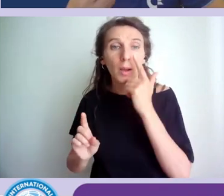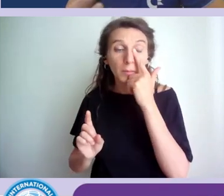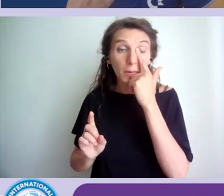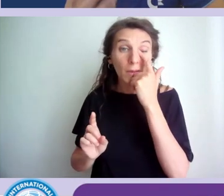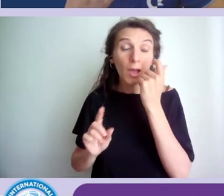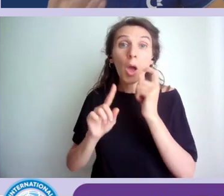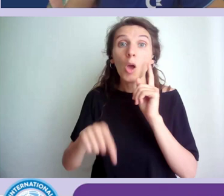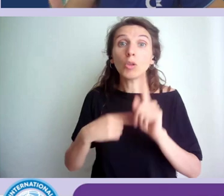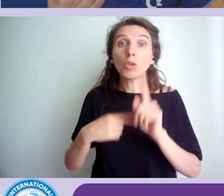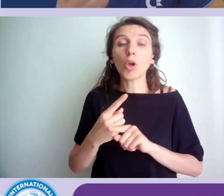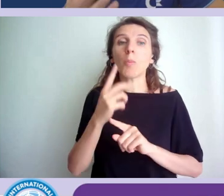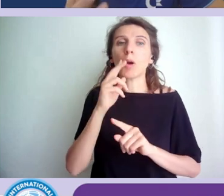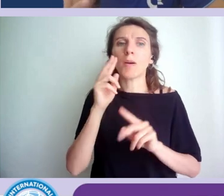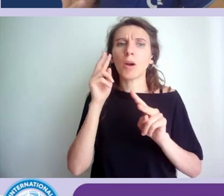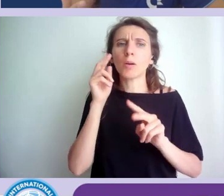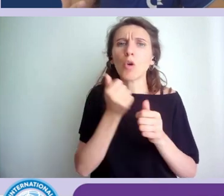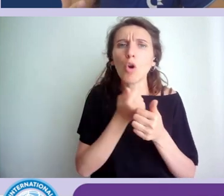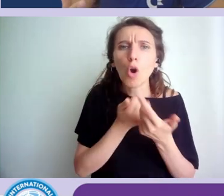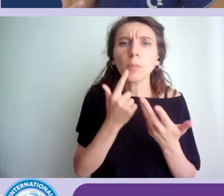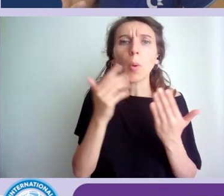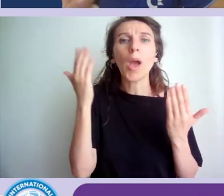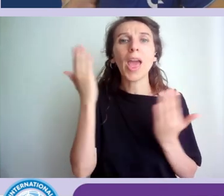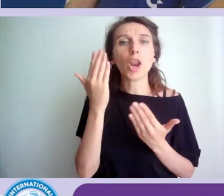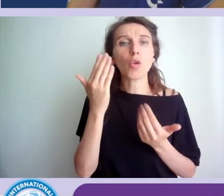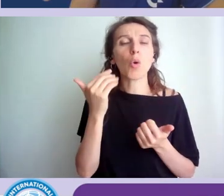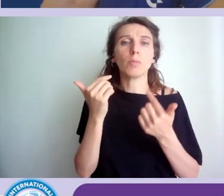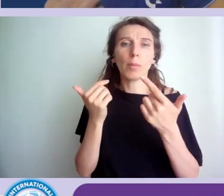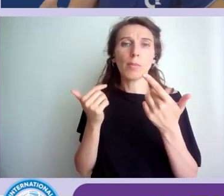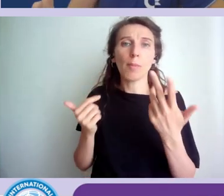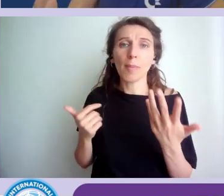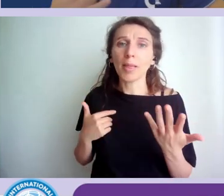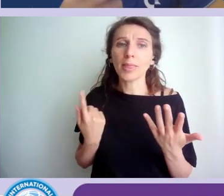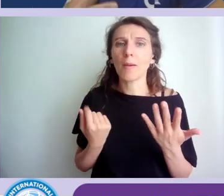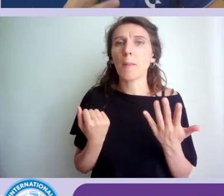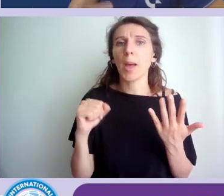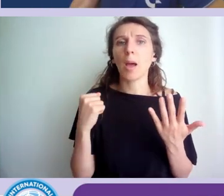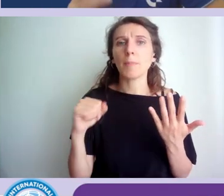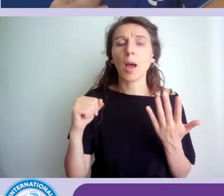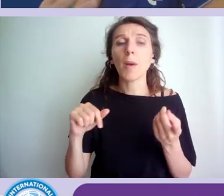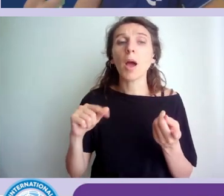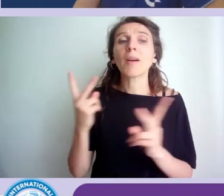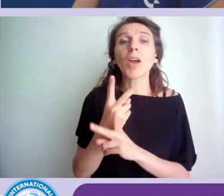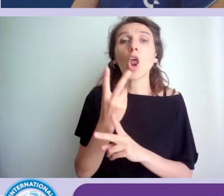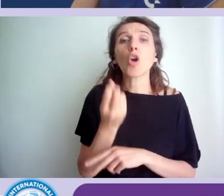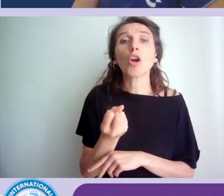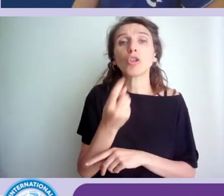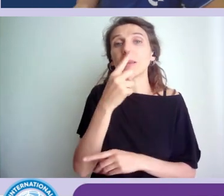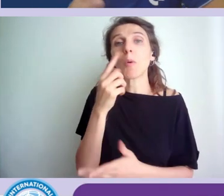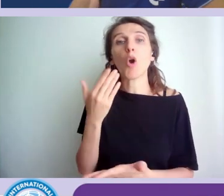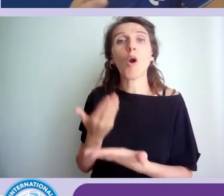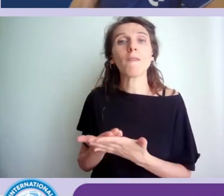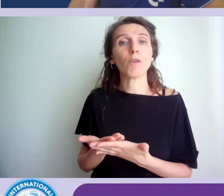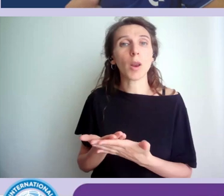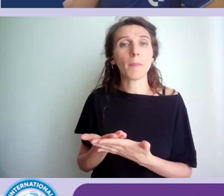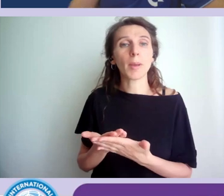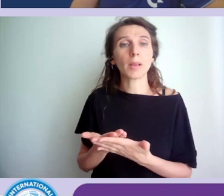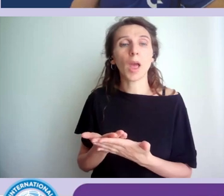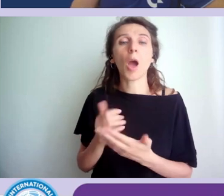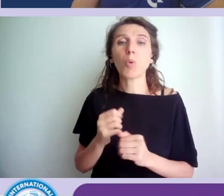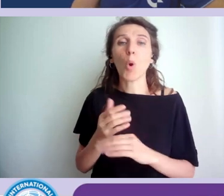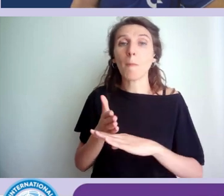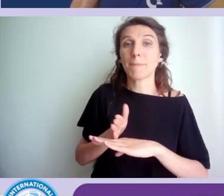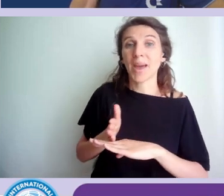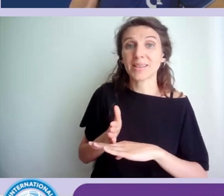contati gli errori le violazioni però questo ripeto è il concetto di conformità Quindi sarà parzialmente